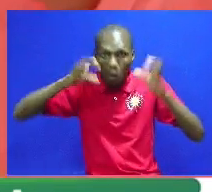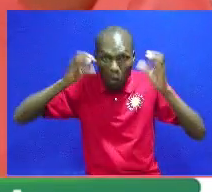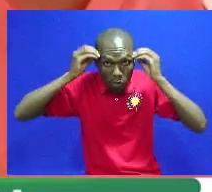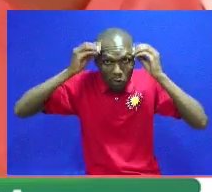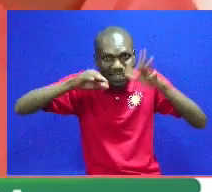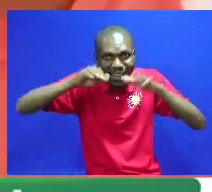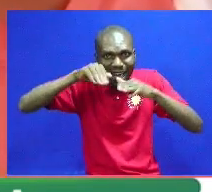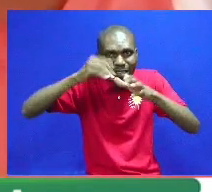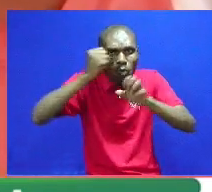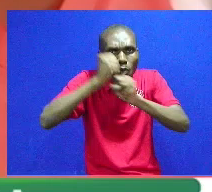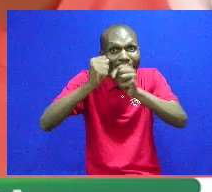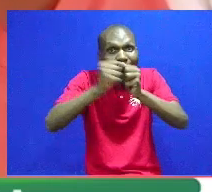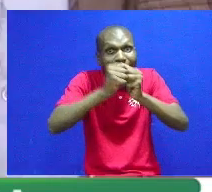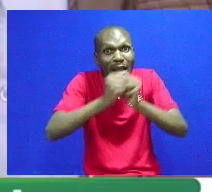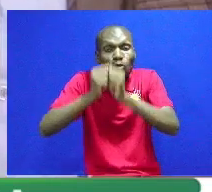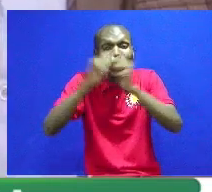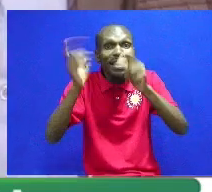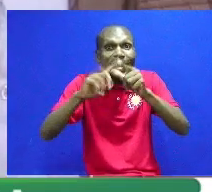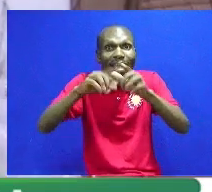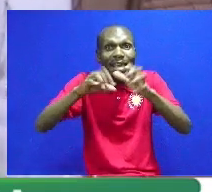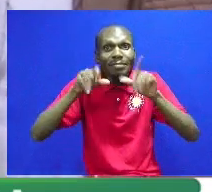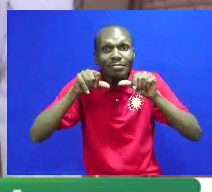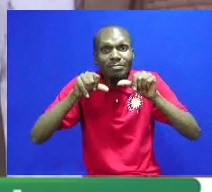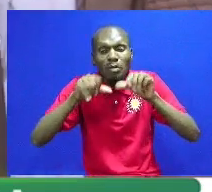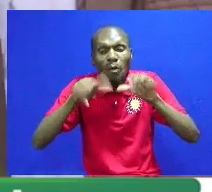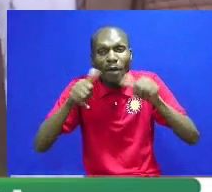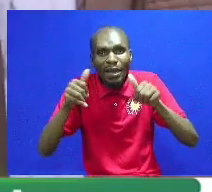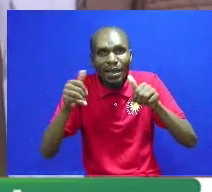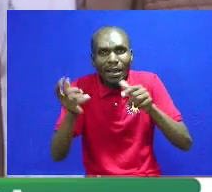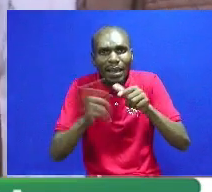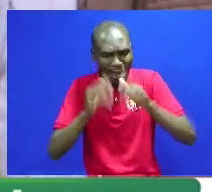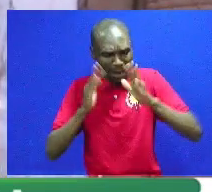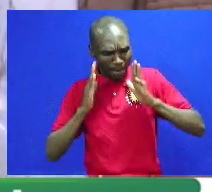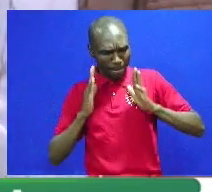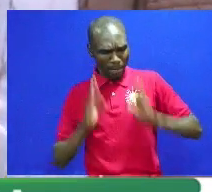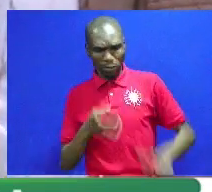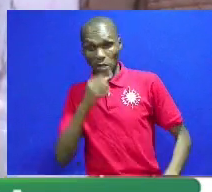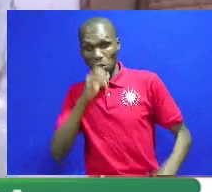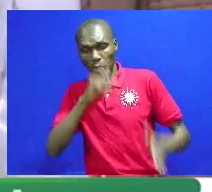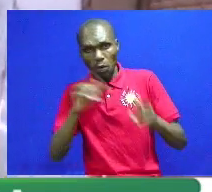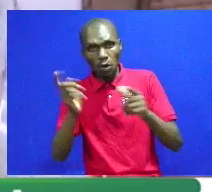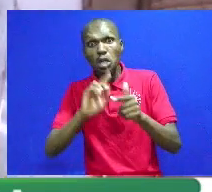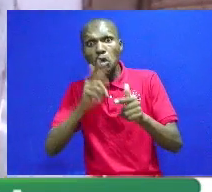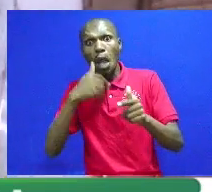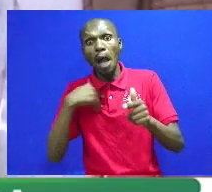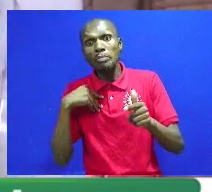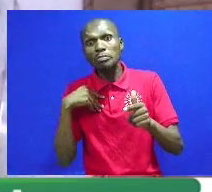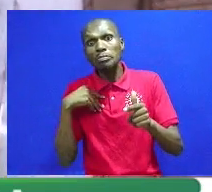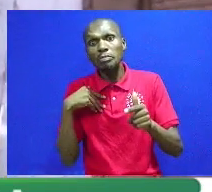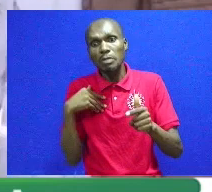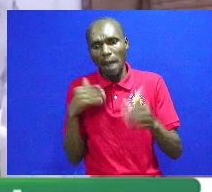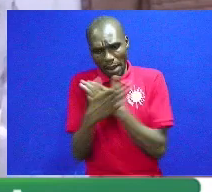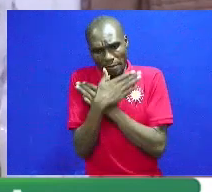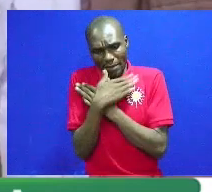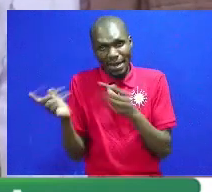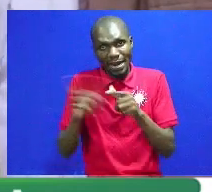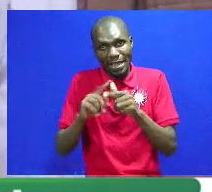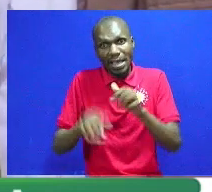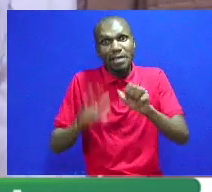kio elinde kwe gendereria. Toka, na bumu gusia tebe tenga, ure na umuabo, obu watu waka boko